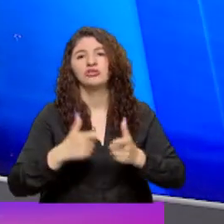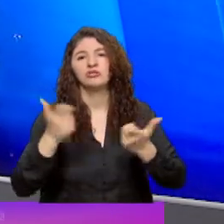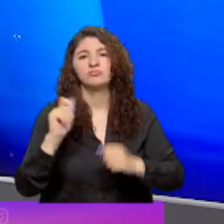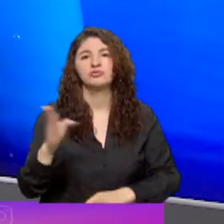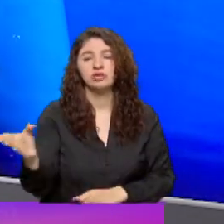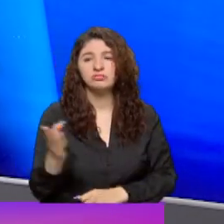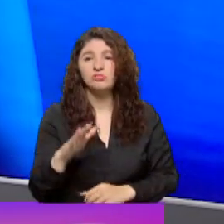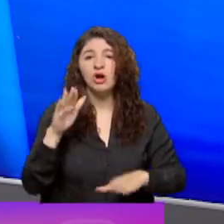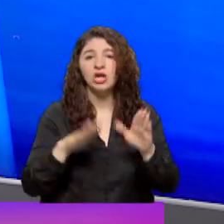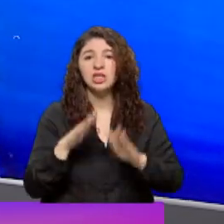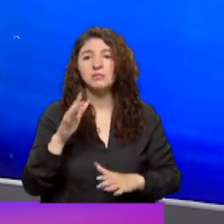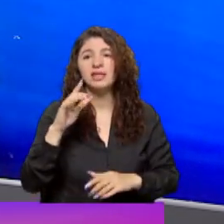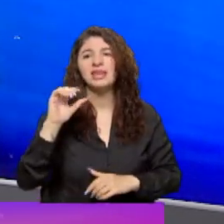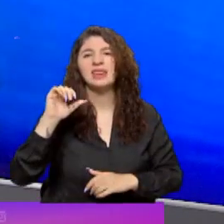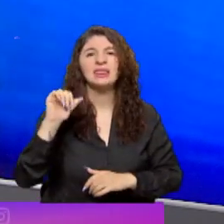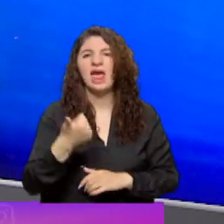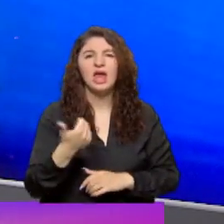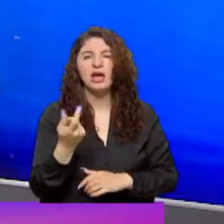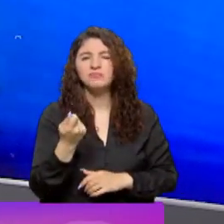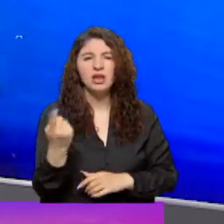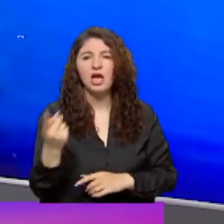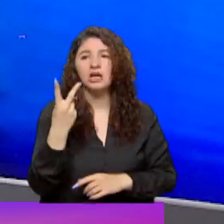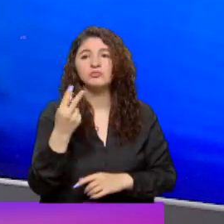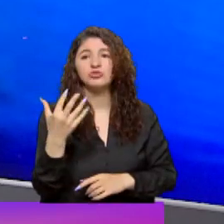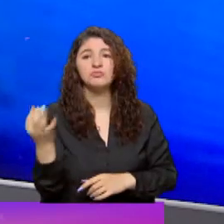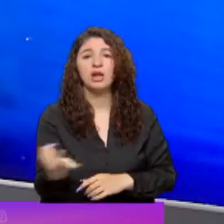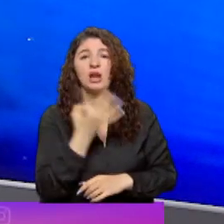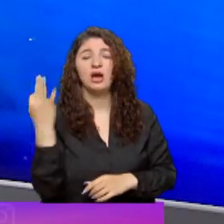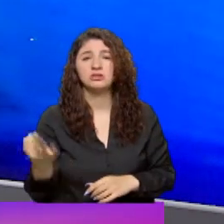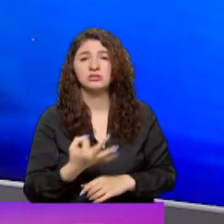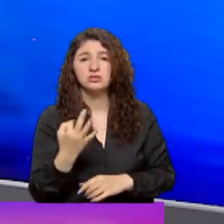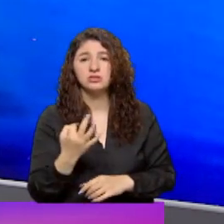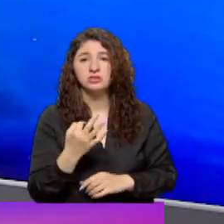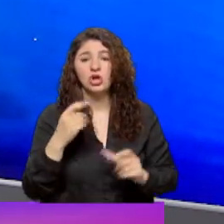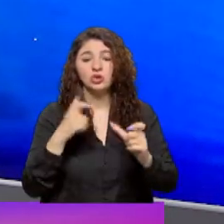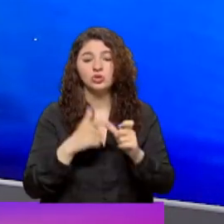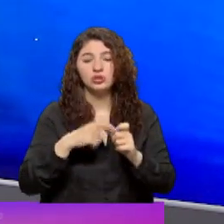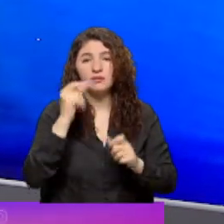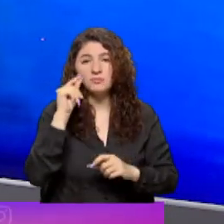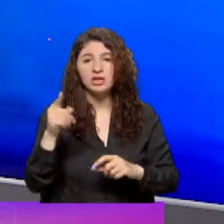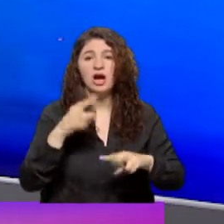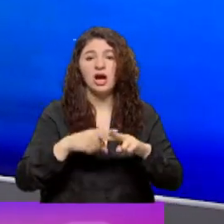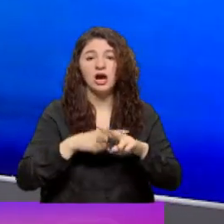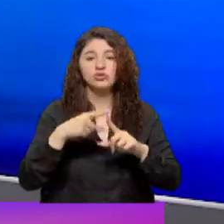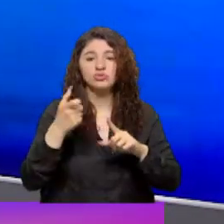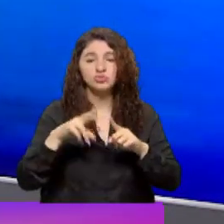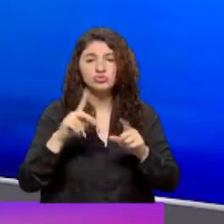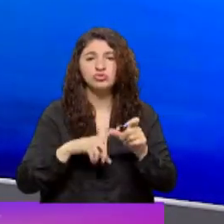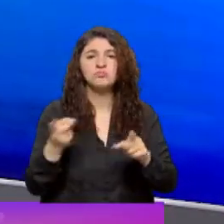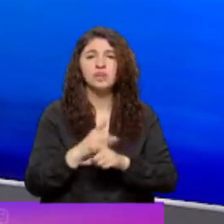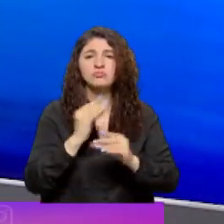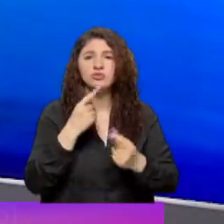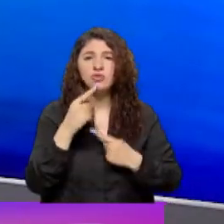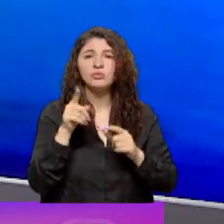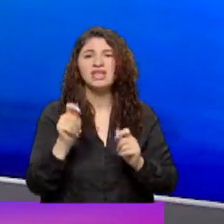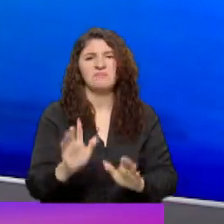geliştirmişler yaklaşık değeri iki buçuk milyar Gürsel Erol Aytun Çıray pek çok isim diyor